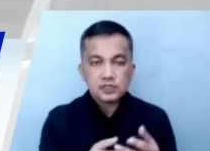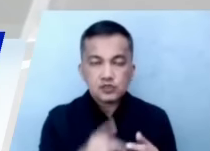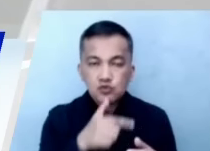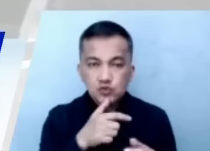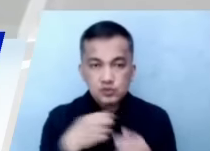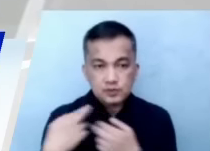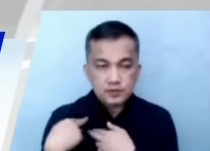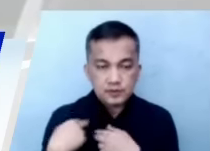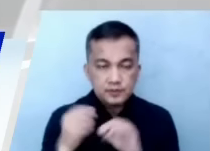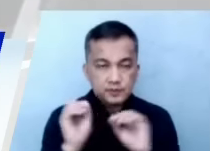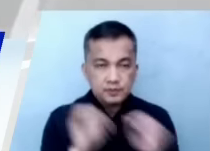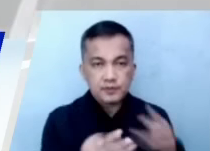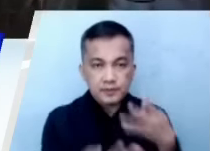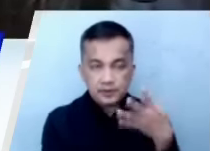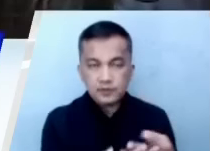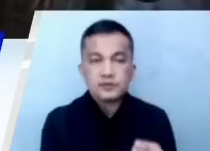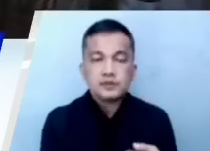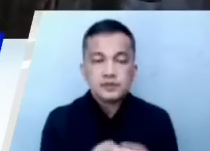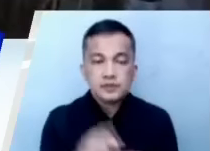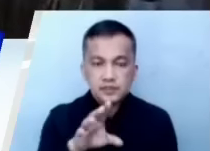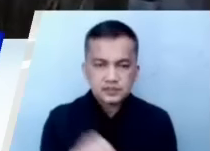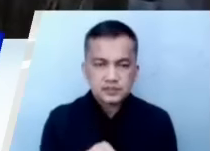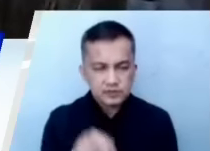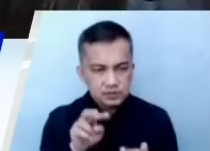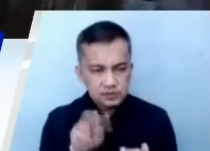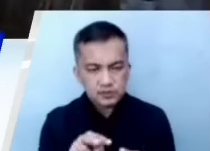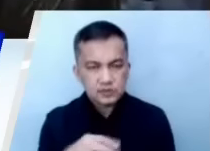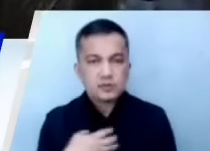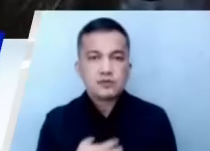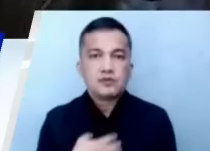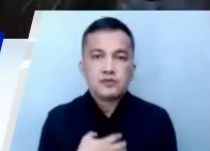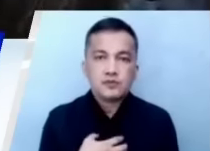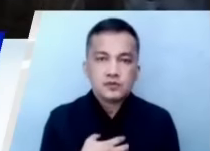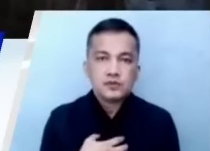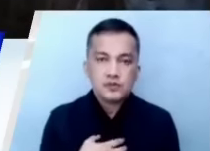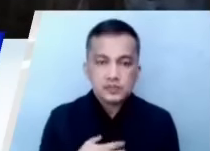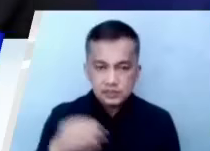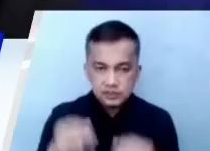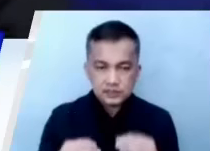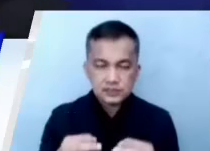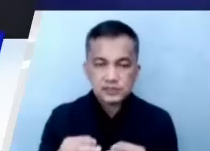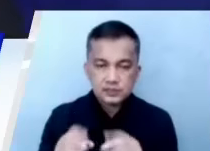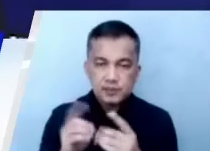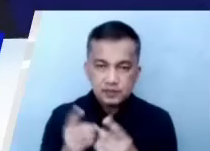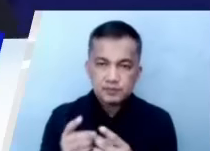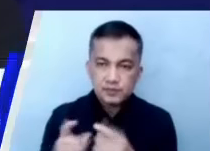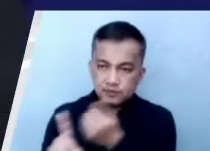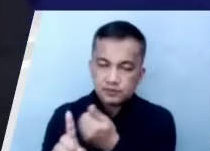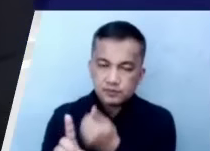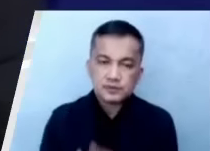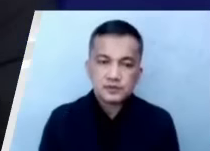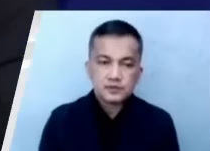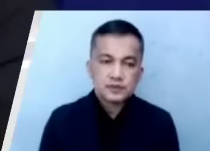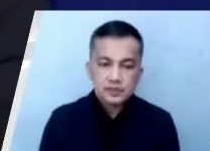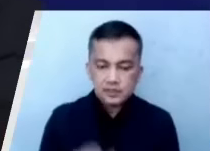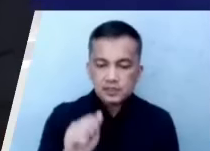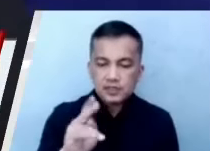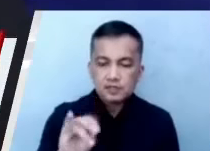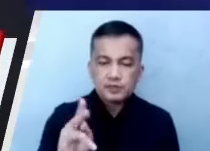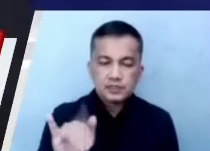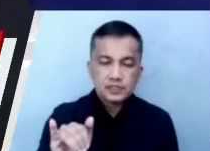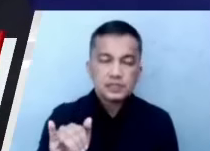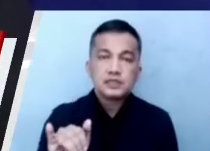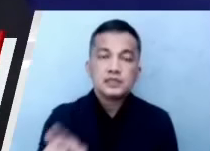nito. Kasama raw sa tinitingnan nilang ireklamo ang Justice Department mismo. Arbitrary detention any public officer who